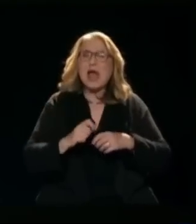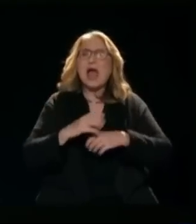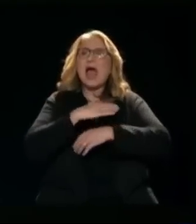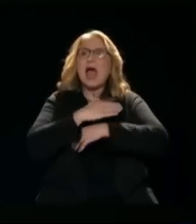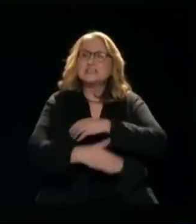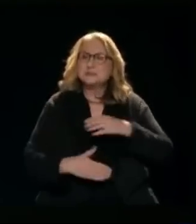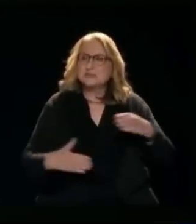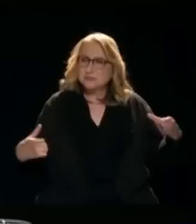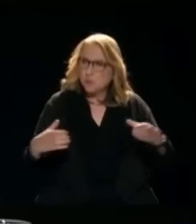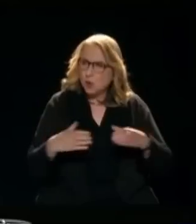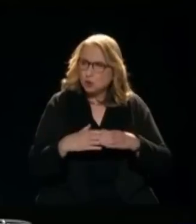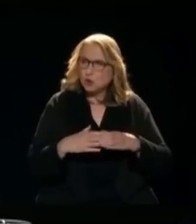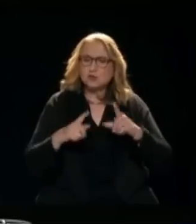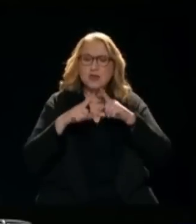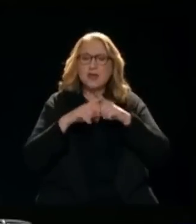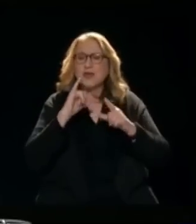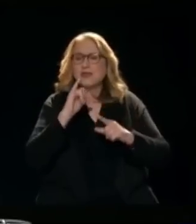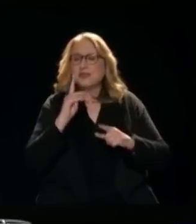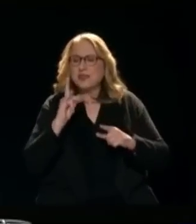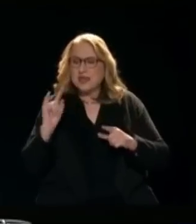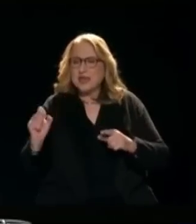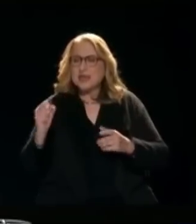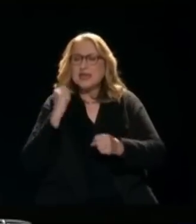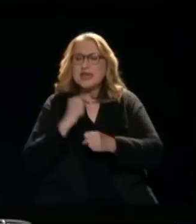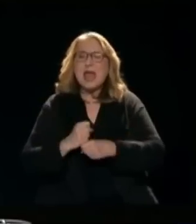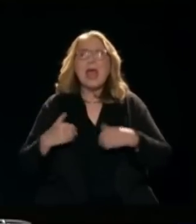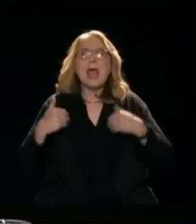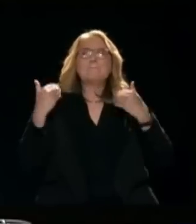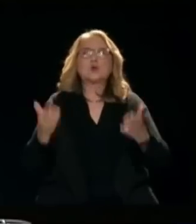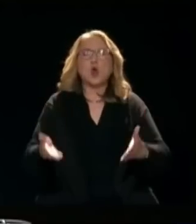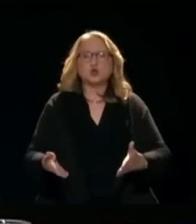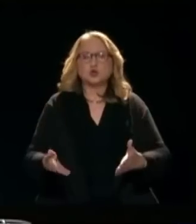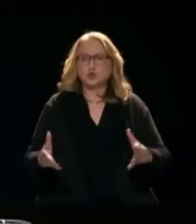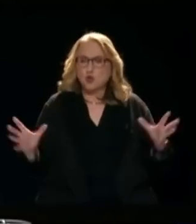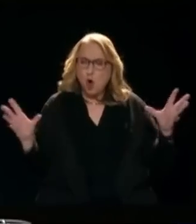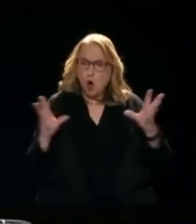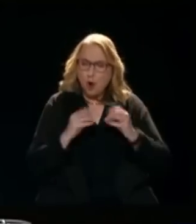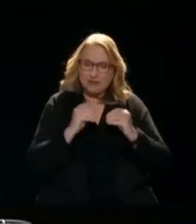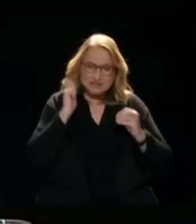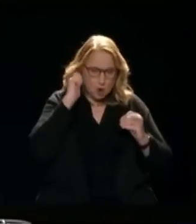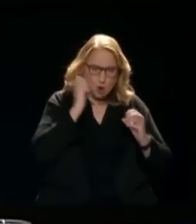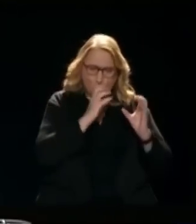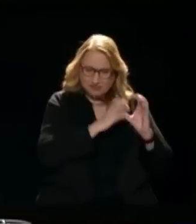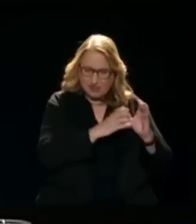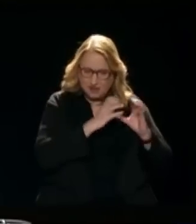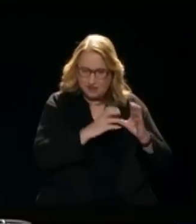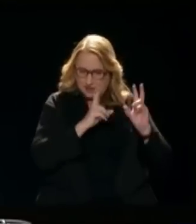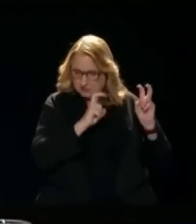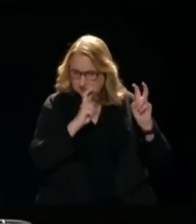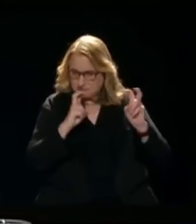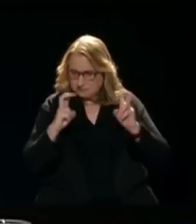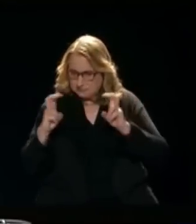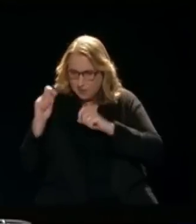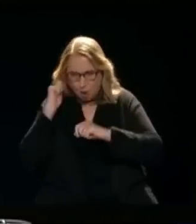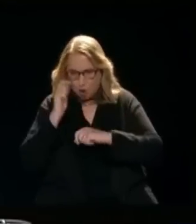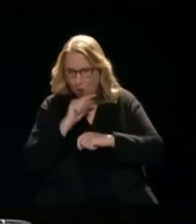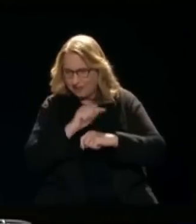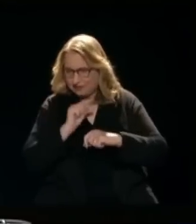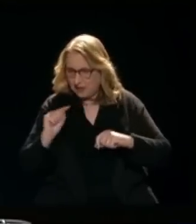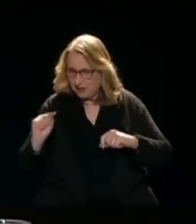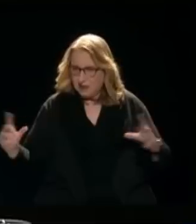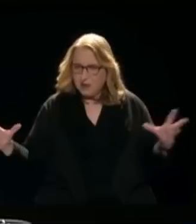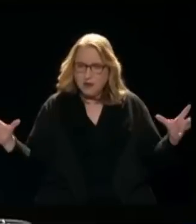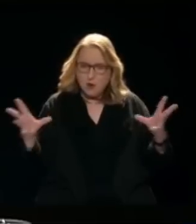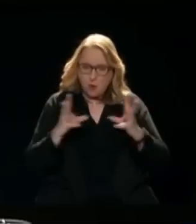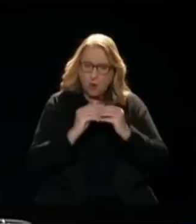το εμπρός. Ναι, μαζί με το ΕΠΑΜ. Είναι τα 7 κόμματα που απαρτίζουν τη Συμμαχία Ανατροπής. Κατεβαίνουμε όπως